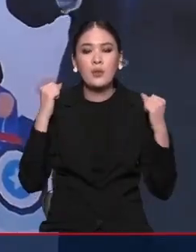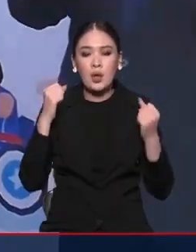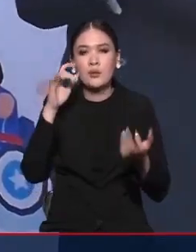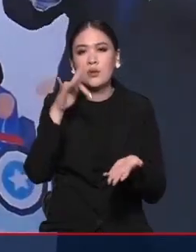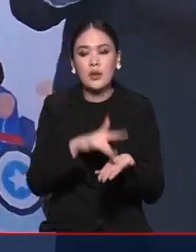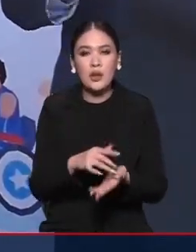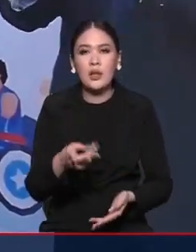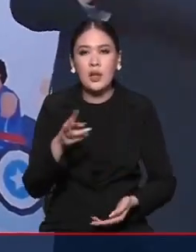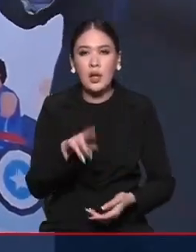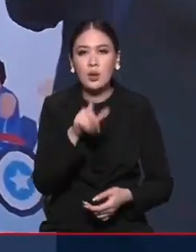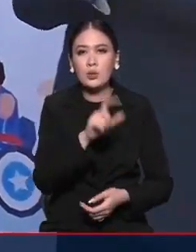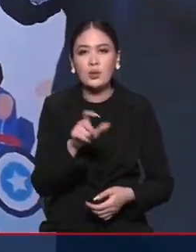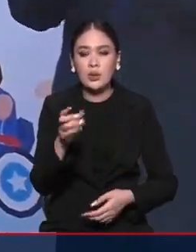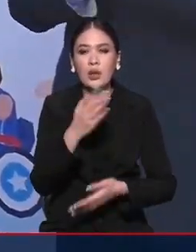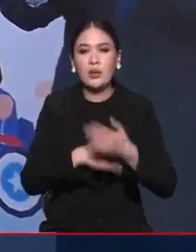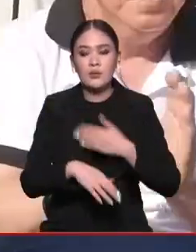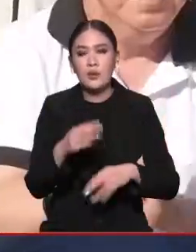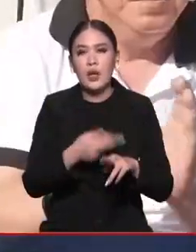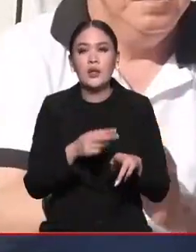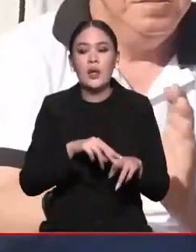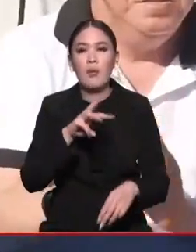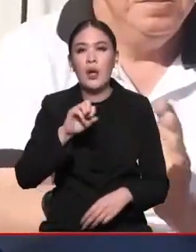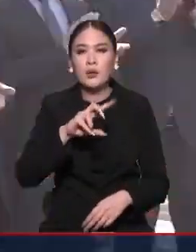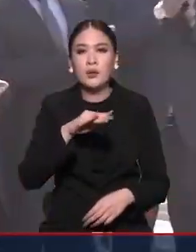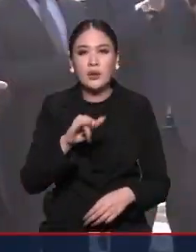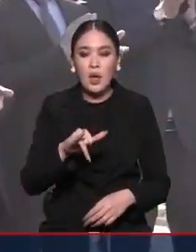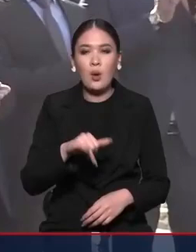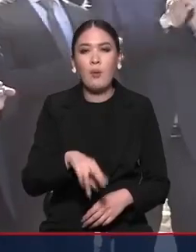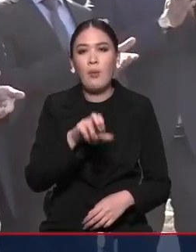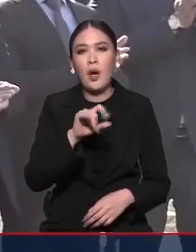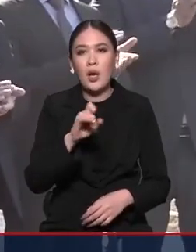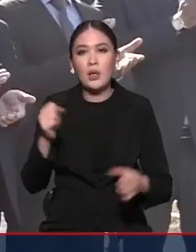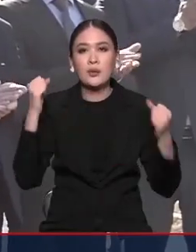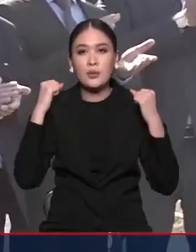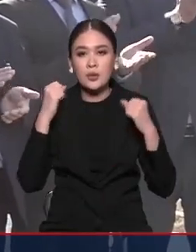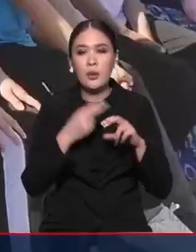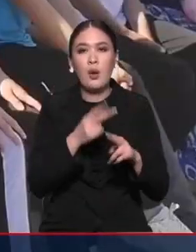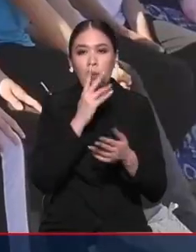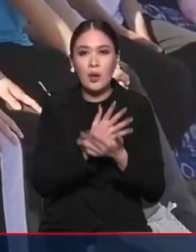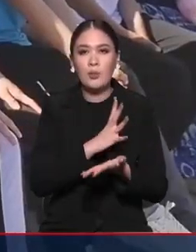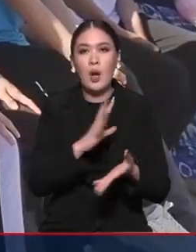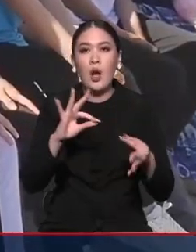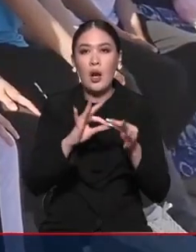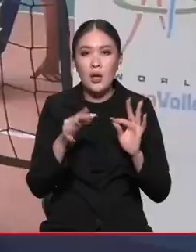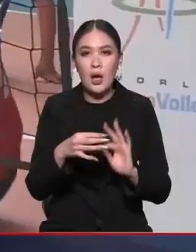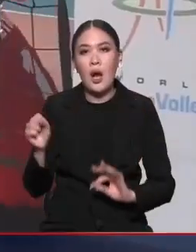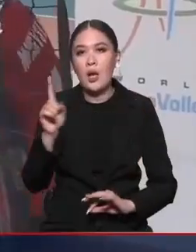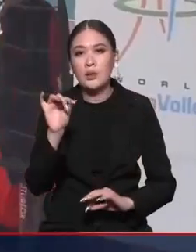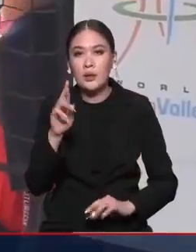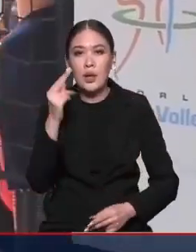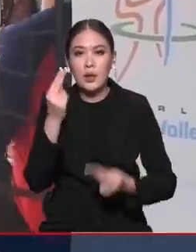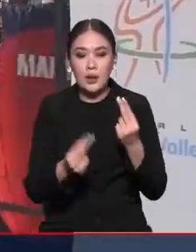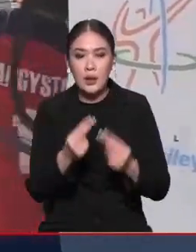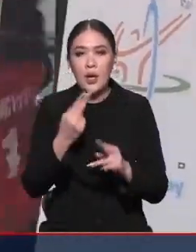для людей с ограниченными возможностями. Мангыстауские параспортсмены отлично показали себя на паралимпийских и азиатских играх.